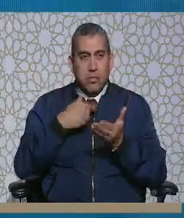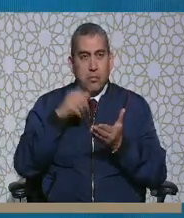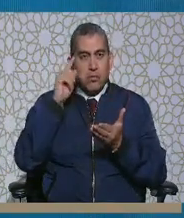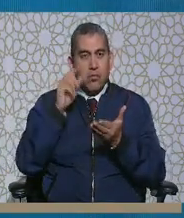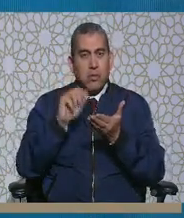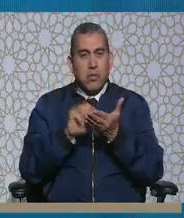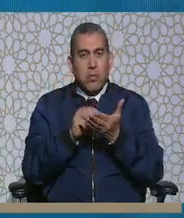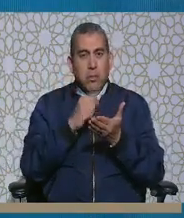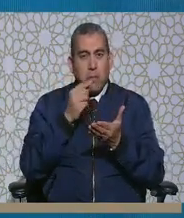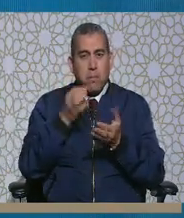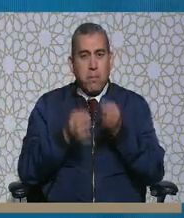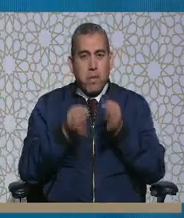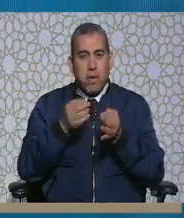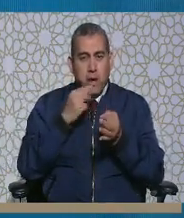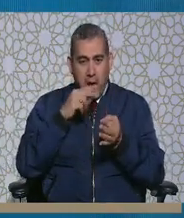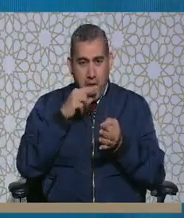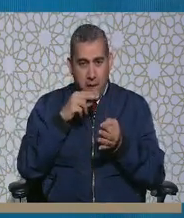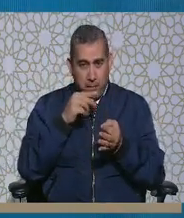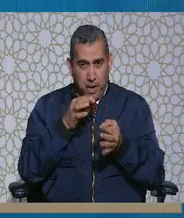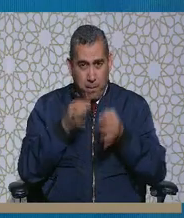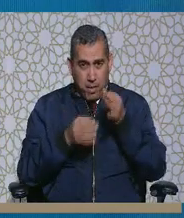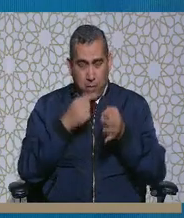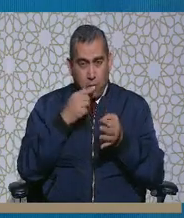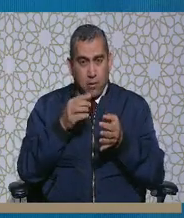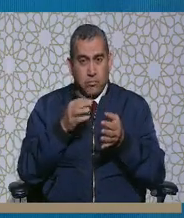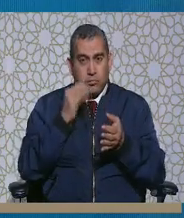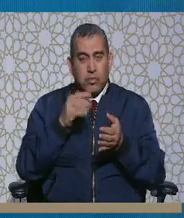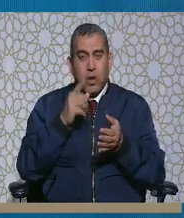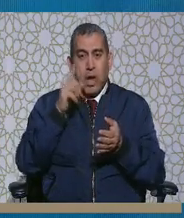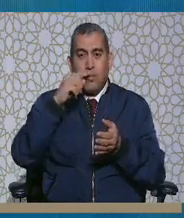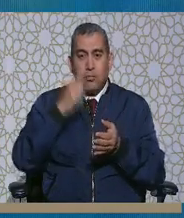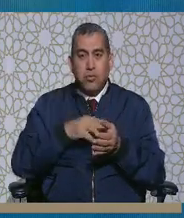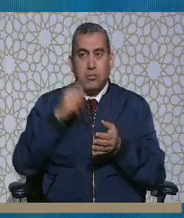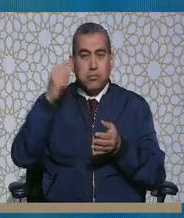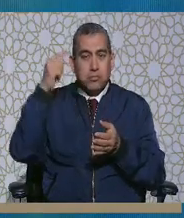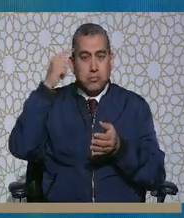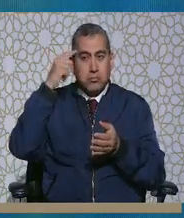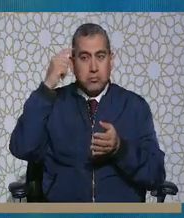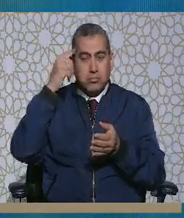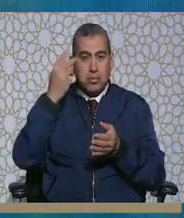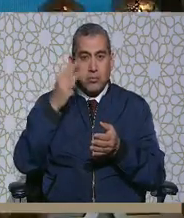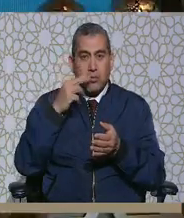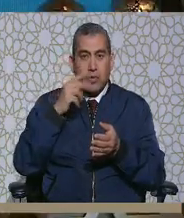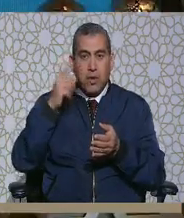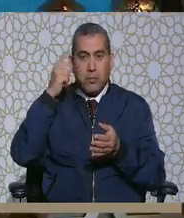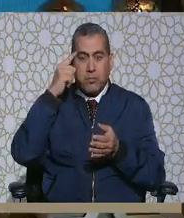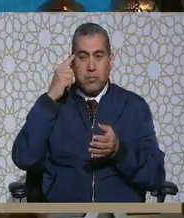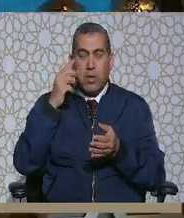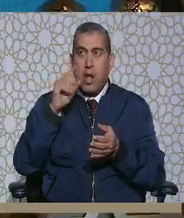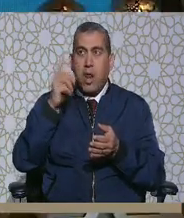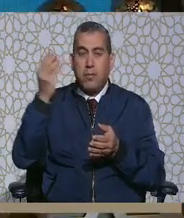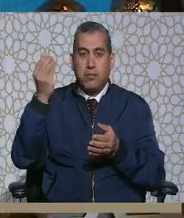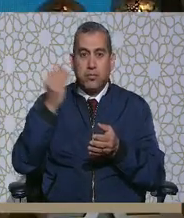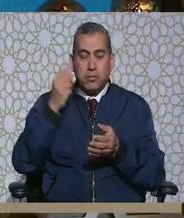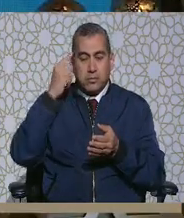موكل بالمنطق بالمنطق الك كلام يعني لا ان البلاء موكل بالمنطق كمان منطق الجنان